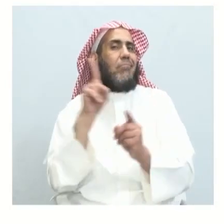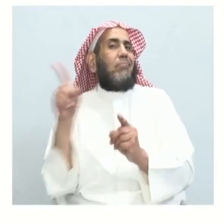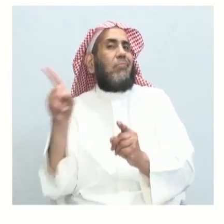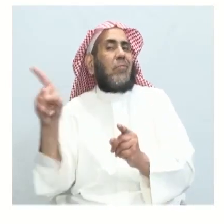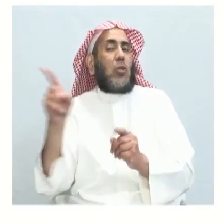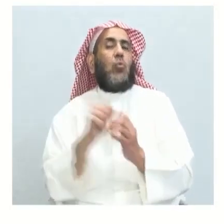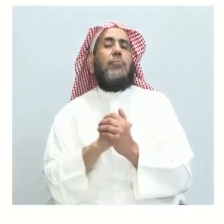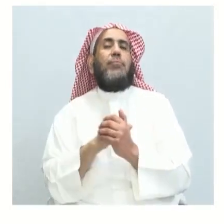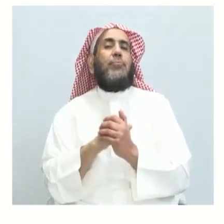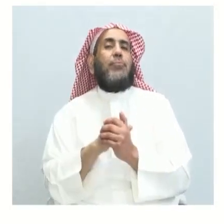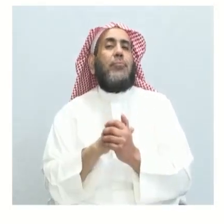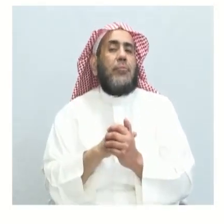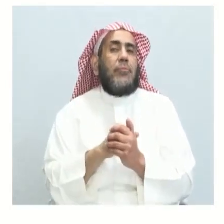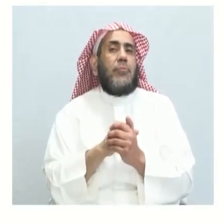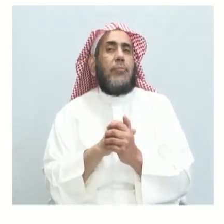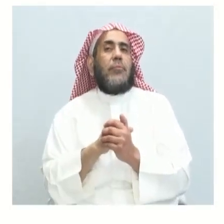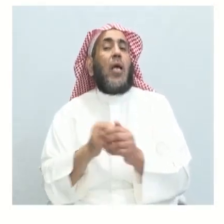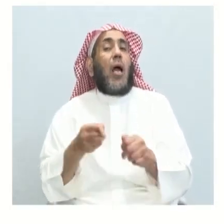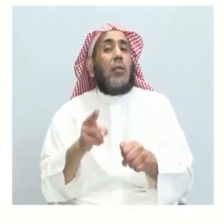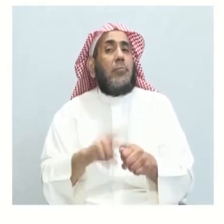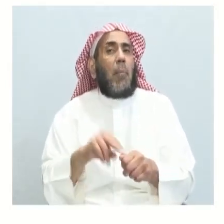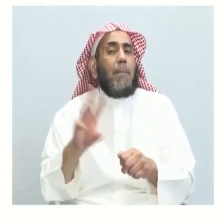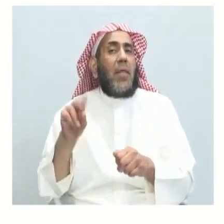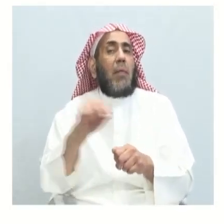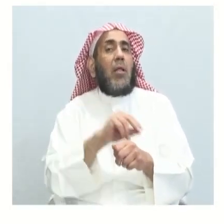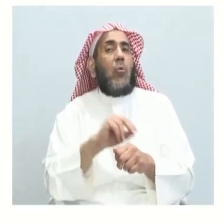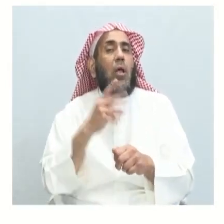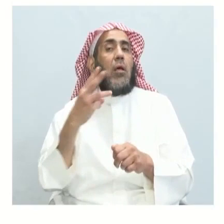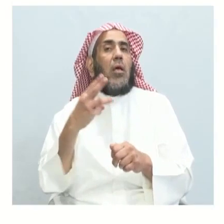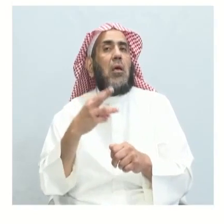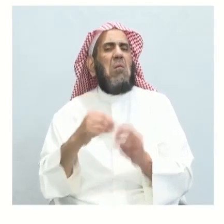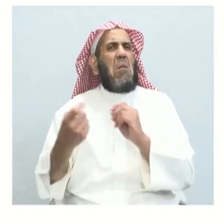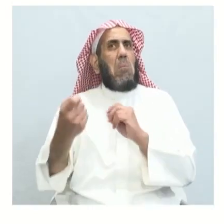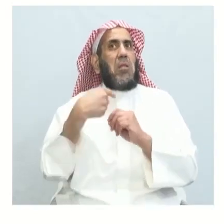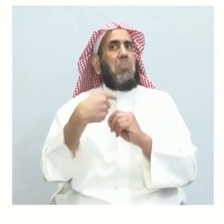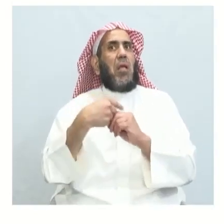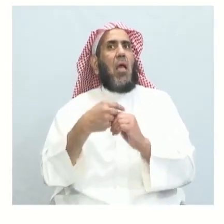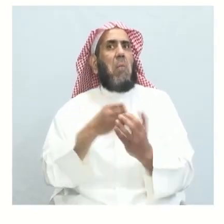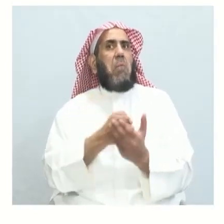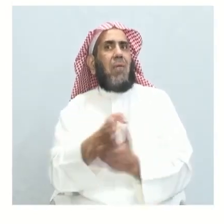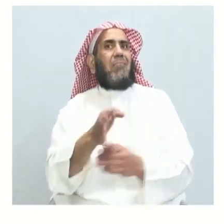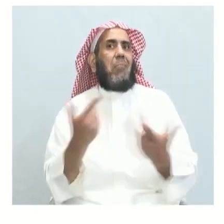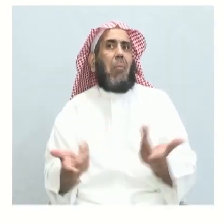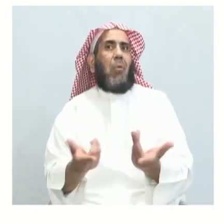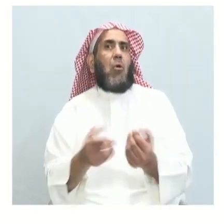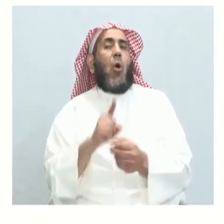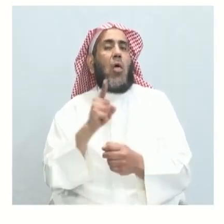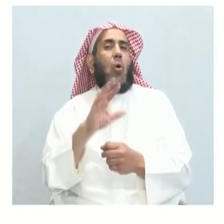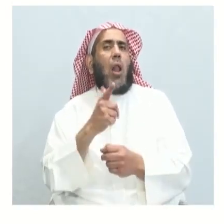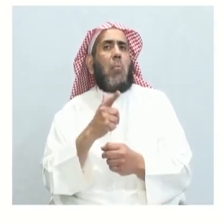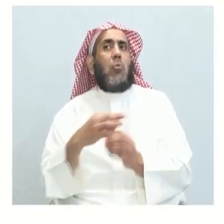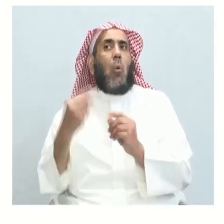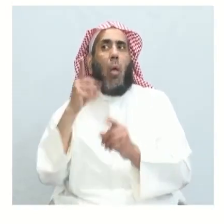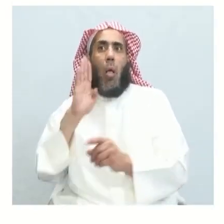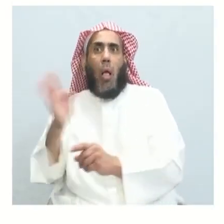وانت تقصده هو ايضا بعض الامثال هنا الثالث رمتني بدائها وانسلت رمتني بدائها وانسلت وهذا يقال لمن